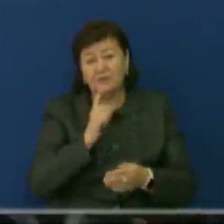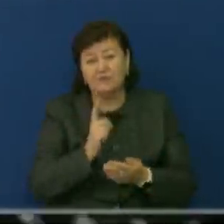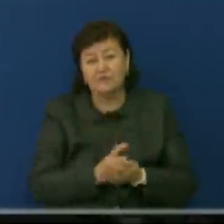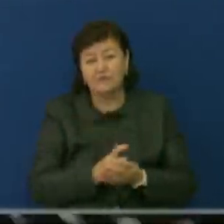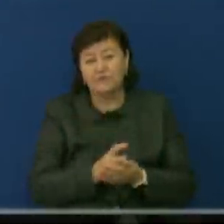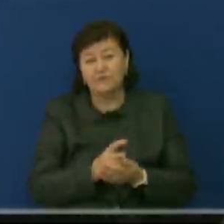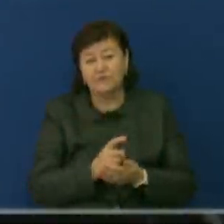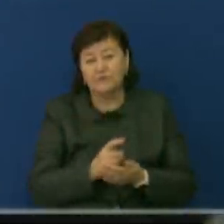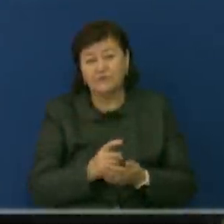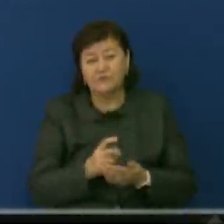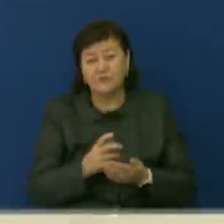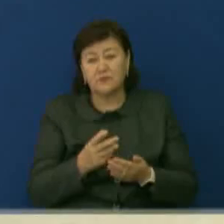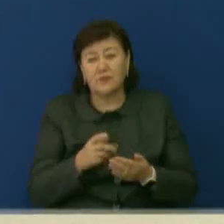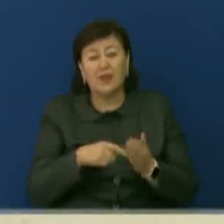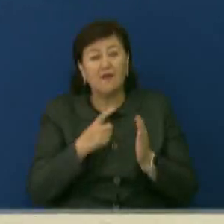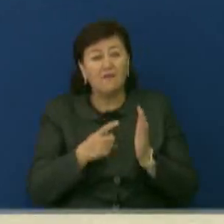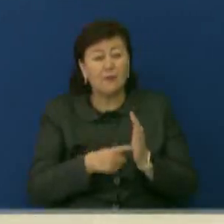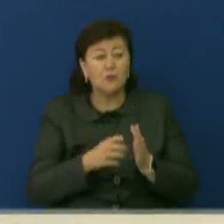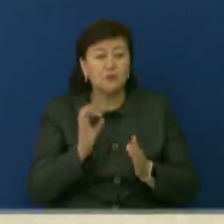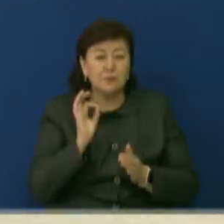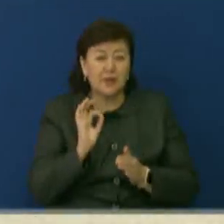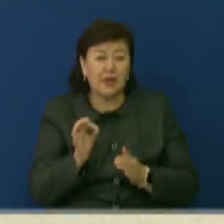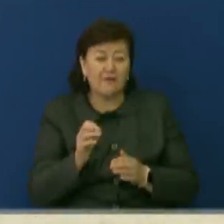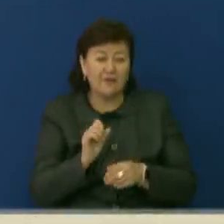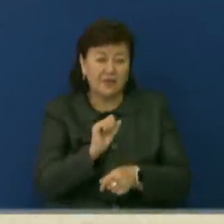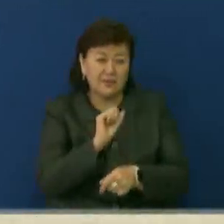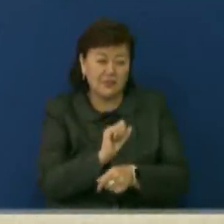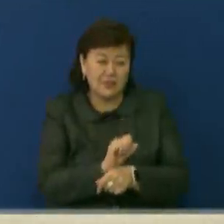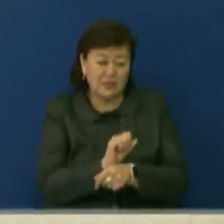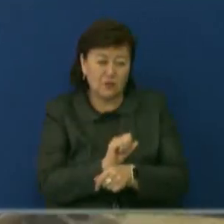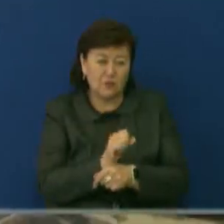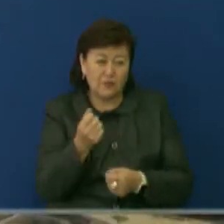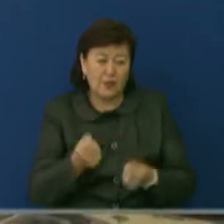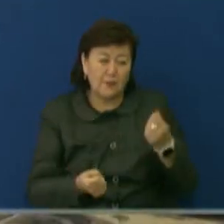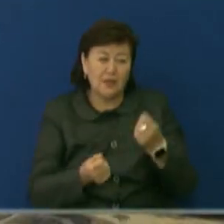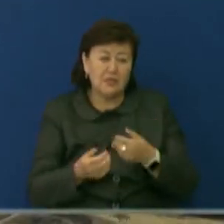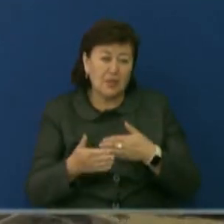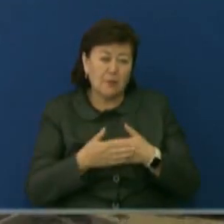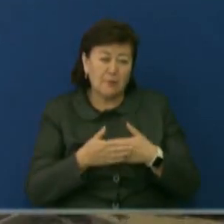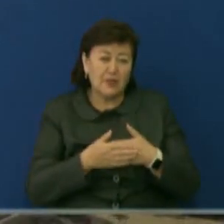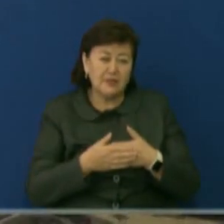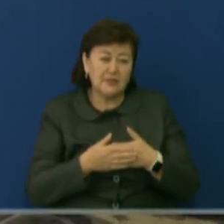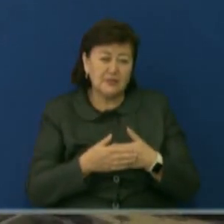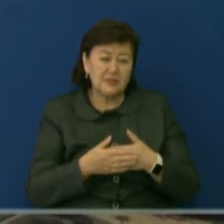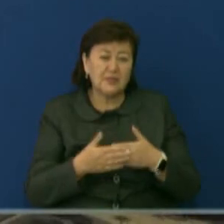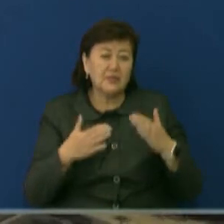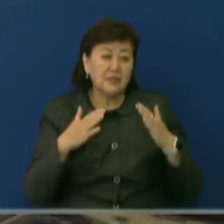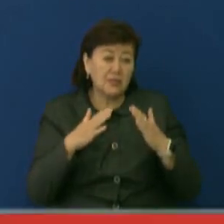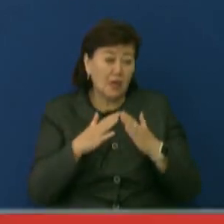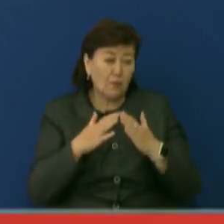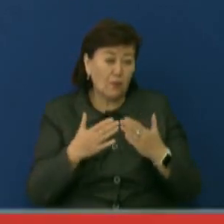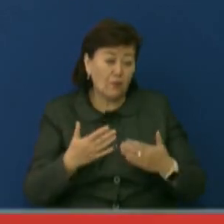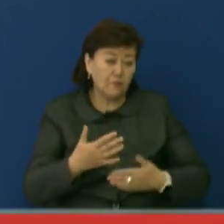внимание жителей к вопросу правильной парковки автомобилей возле многоэтажных домов. Ведь при пожаре в высотных домах